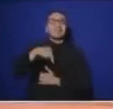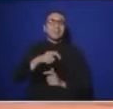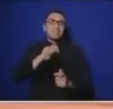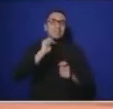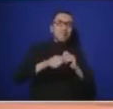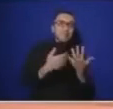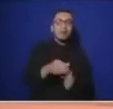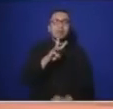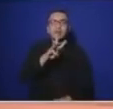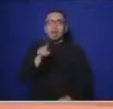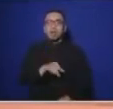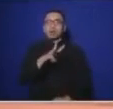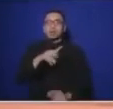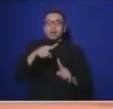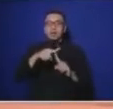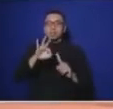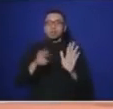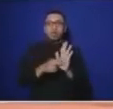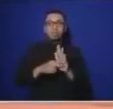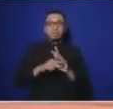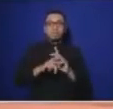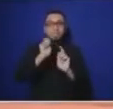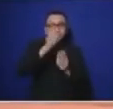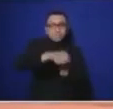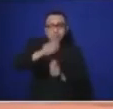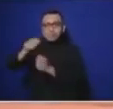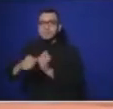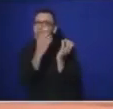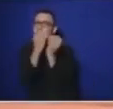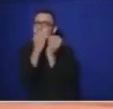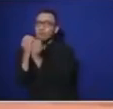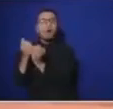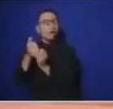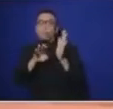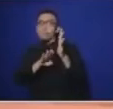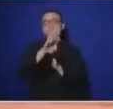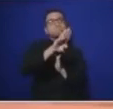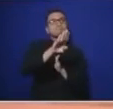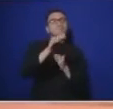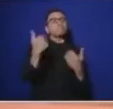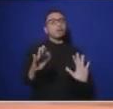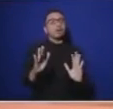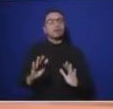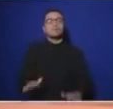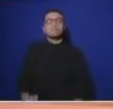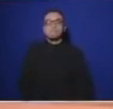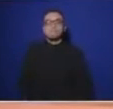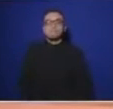ton yang telah dilakukan oleh petani, ini sebuah lompatan besar. Di bidang